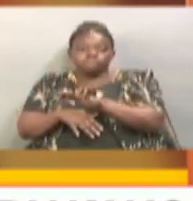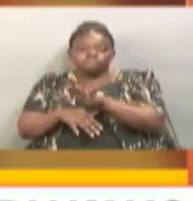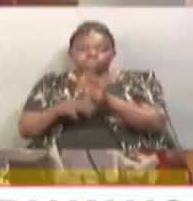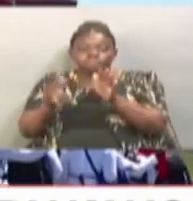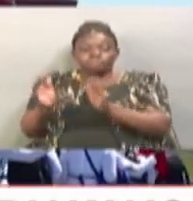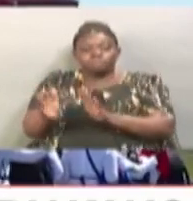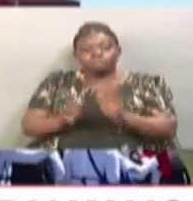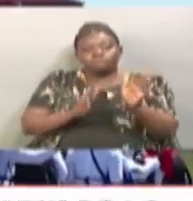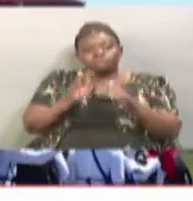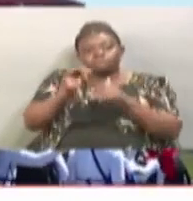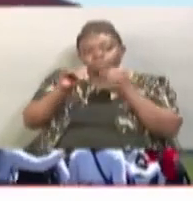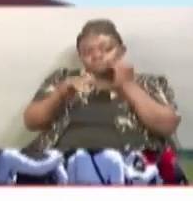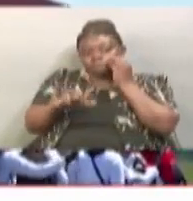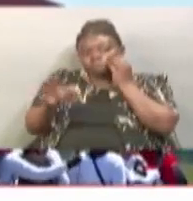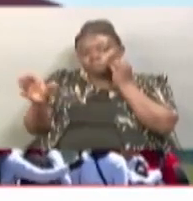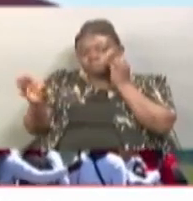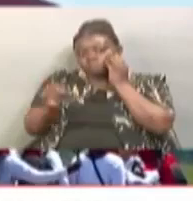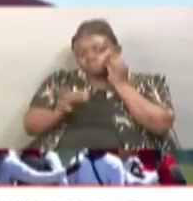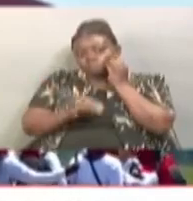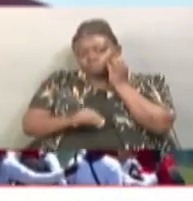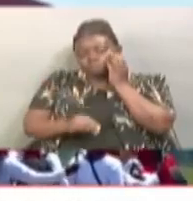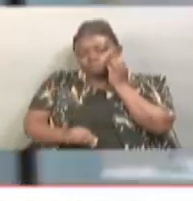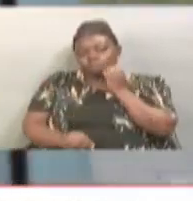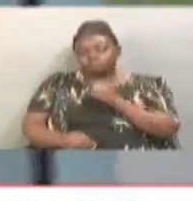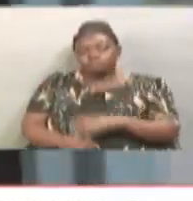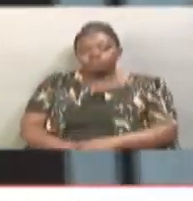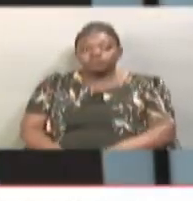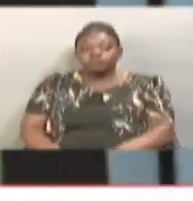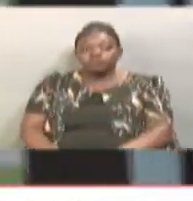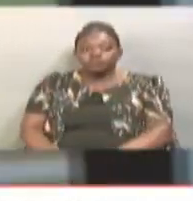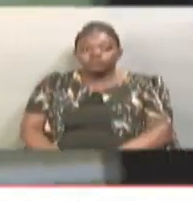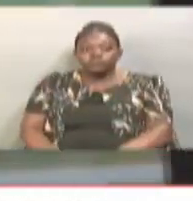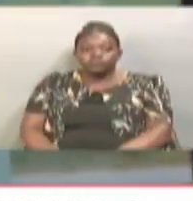nteekateeka eyo Shamshad Naluja yakusakidde eggulu eno ku lwa Bukedde TV